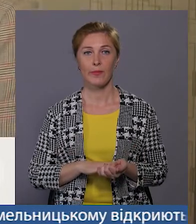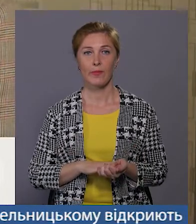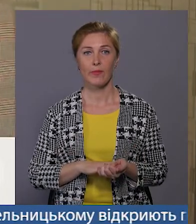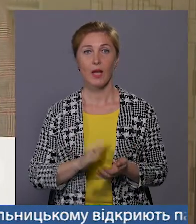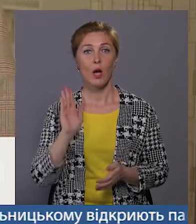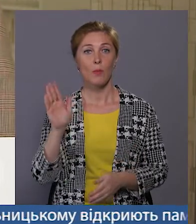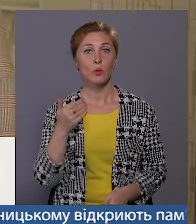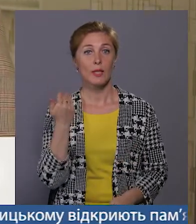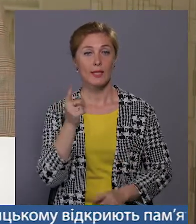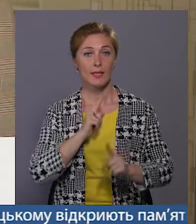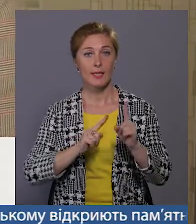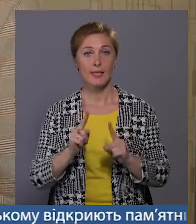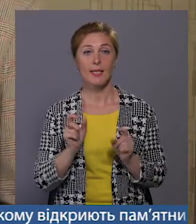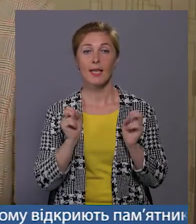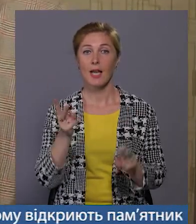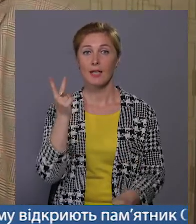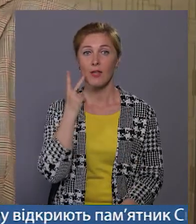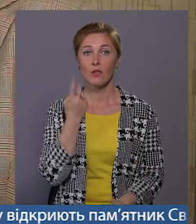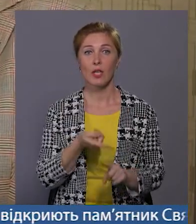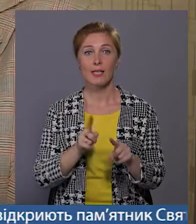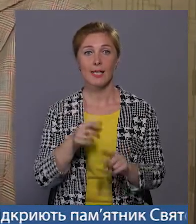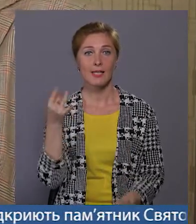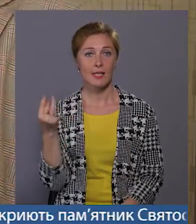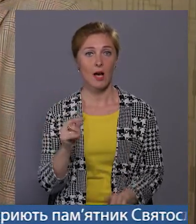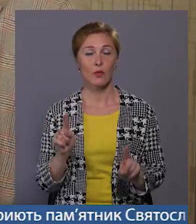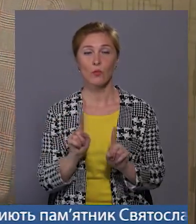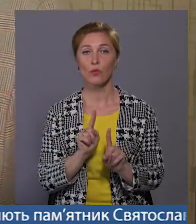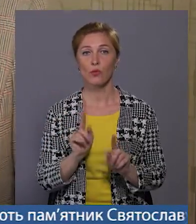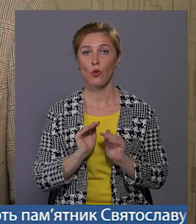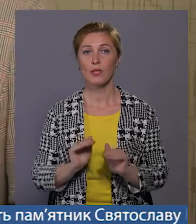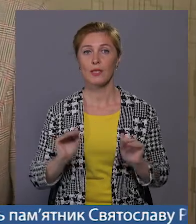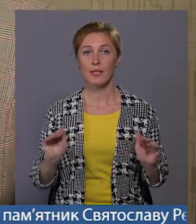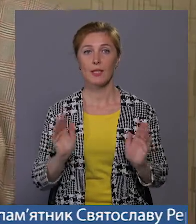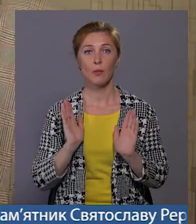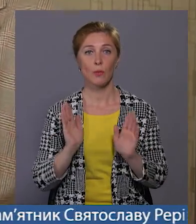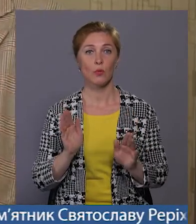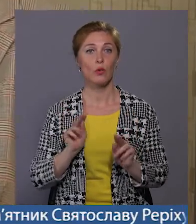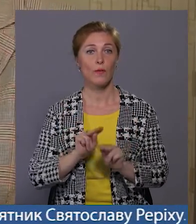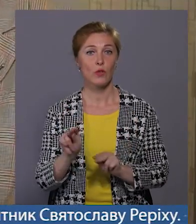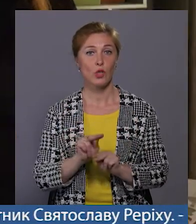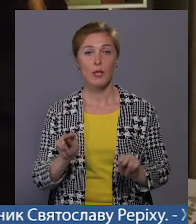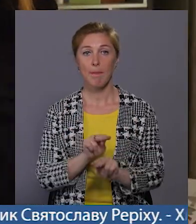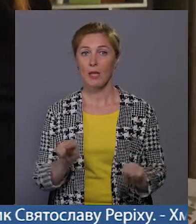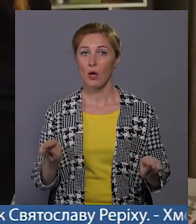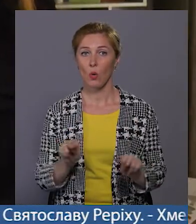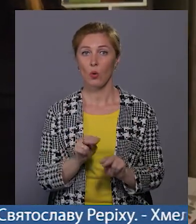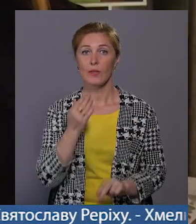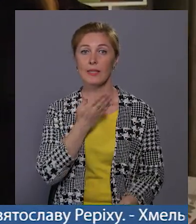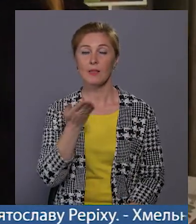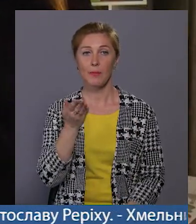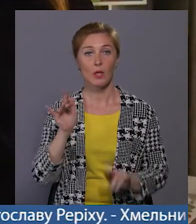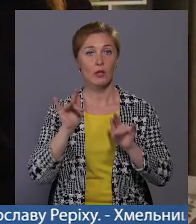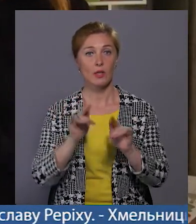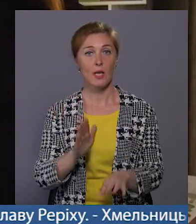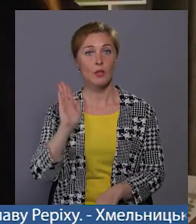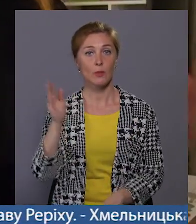Буде їхня сесія, як завжди. І це цікаво, тому що діти будуть вчити педагогів. Спікеркою на заході буде